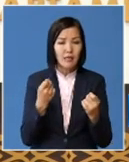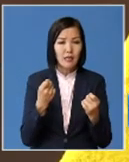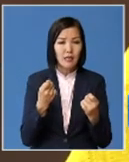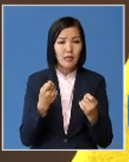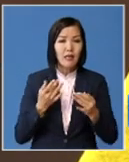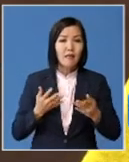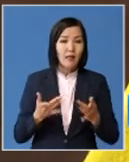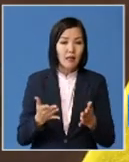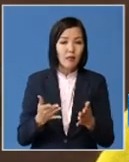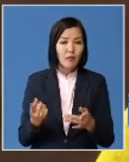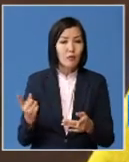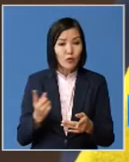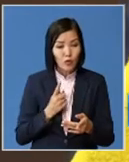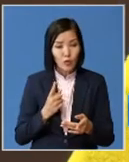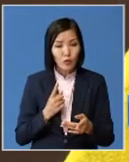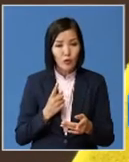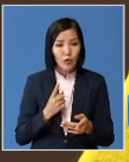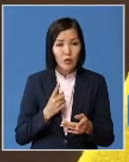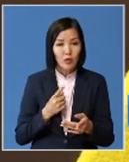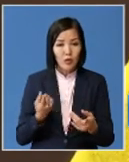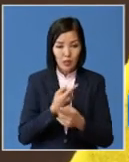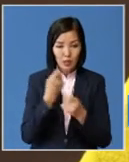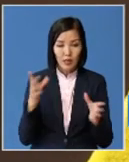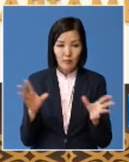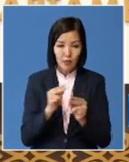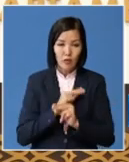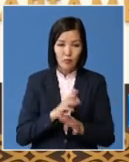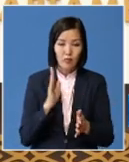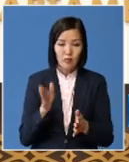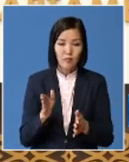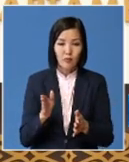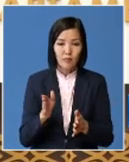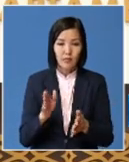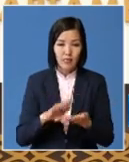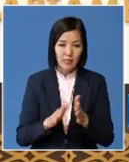талап етіп отыр, күтіп отыр, әр кезде жариялықпен жұмыс істеуге бүгін біз келістік.